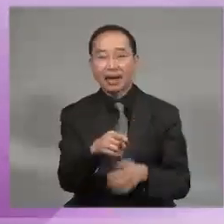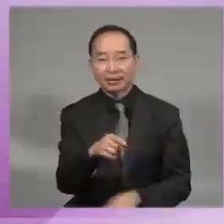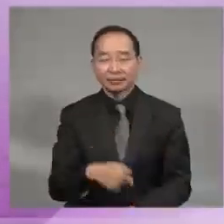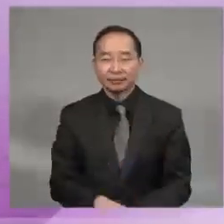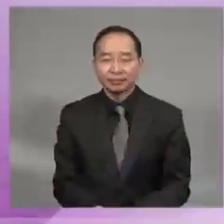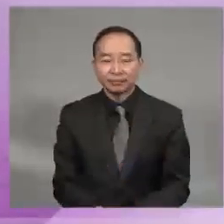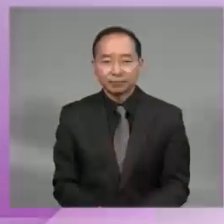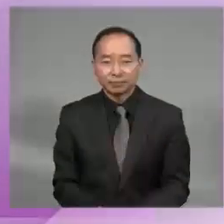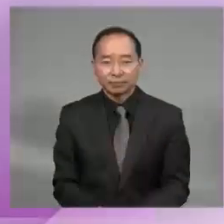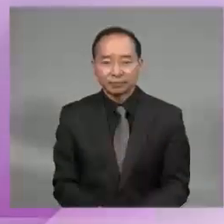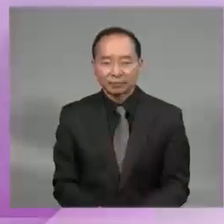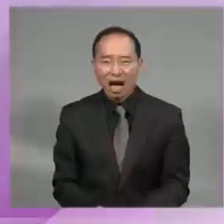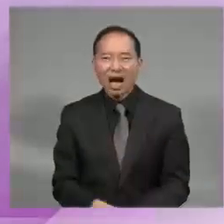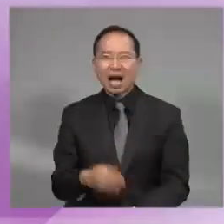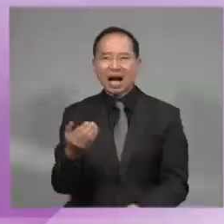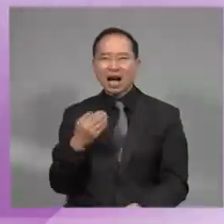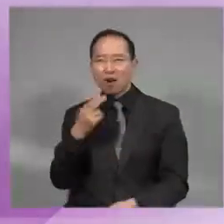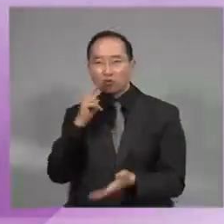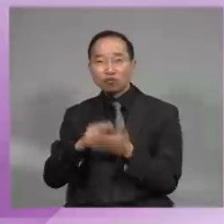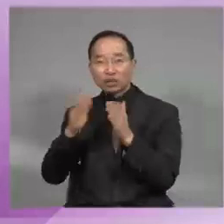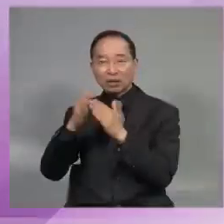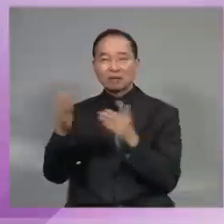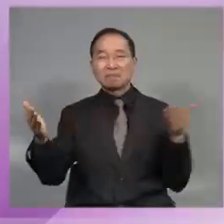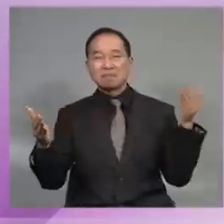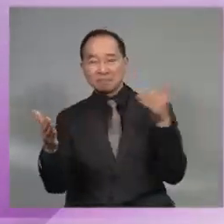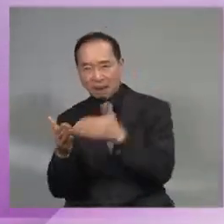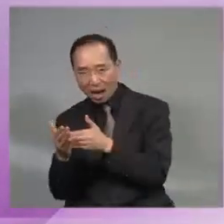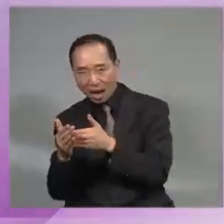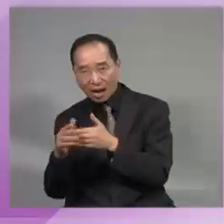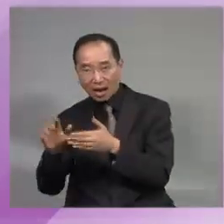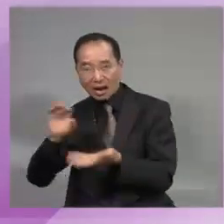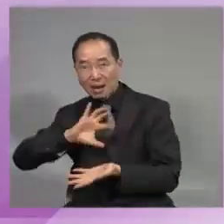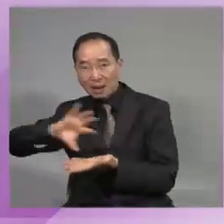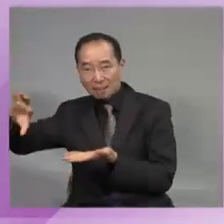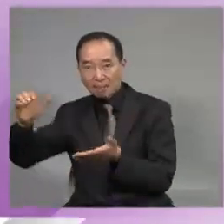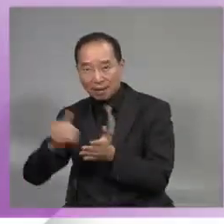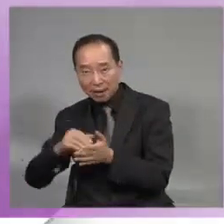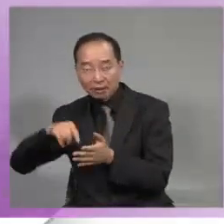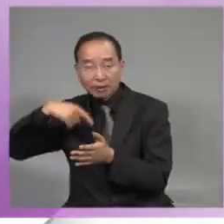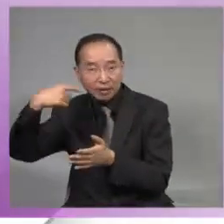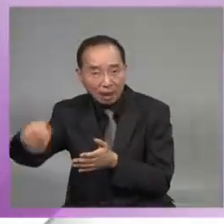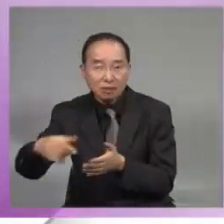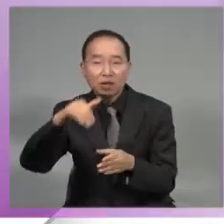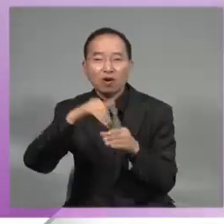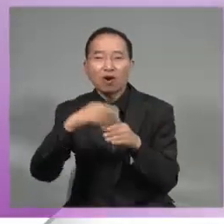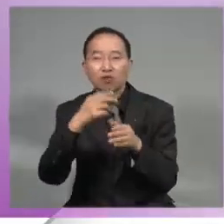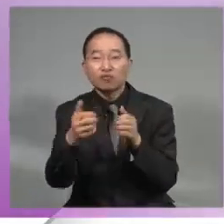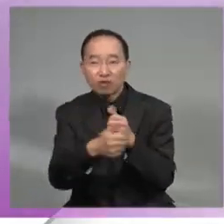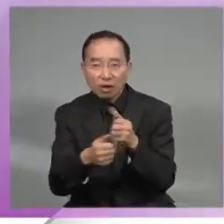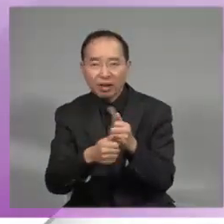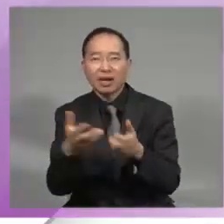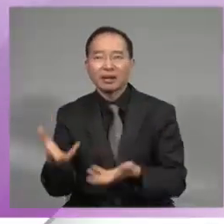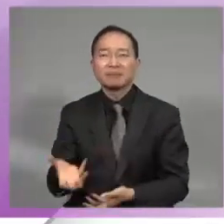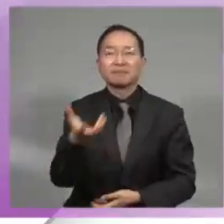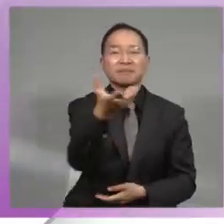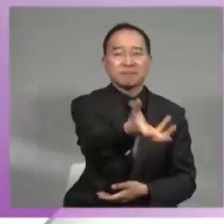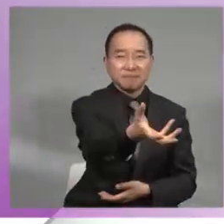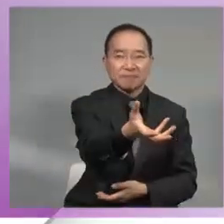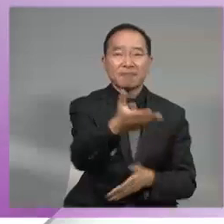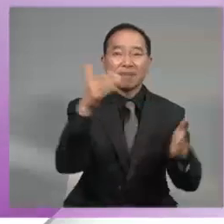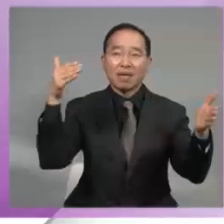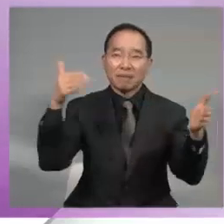아 이제 우체국 찍고 선관위로 이제 전달이 되는군요. 네. 관내 사전 투표함이 예. 관할 구시군 선관위